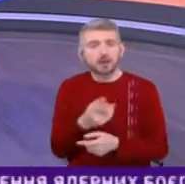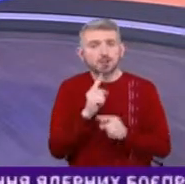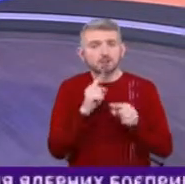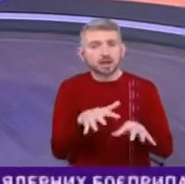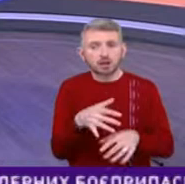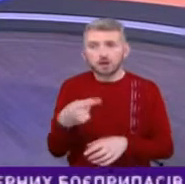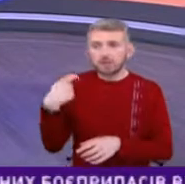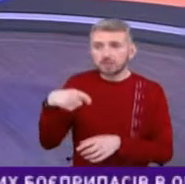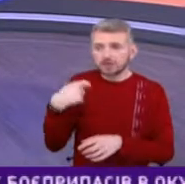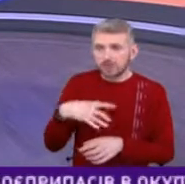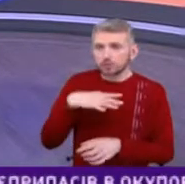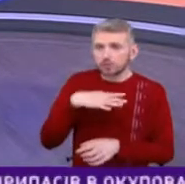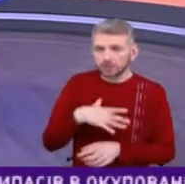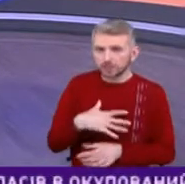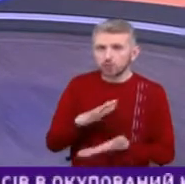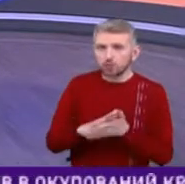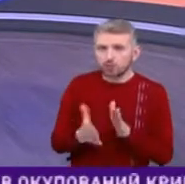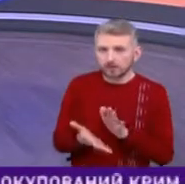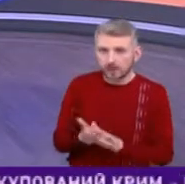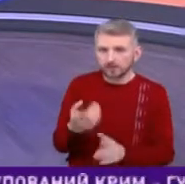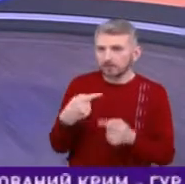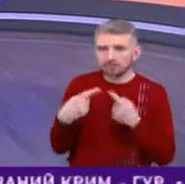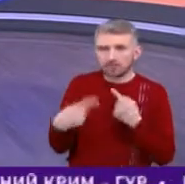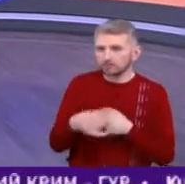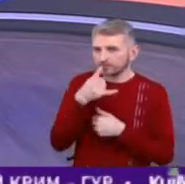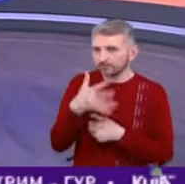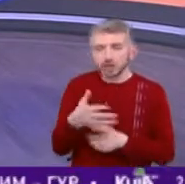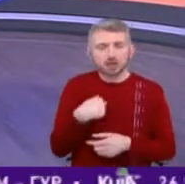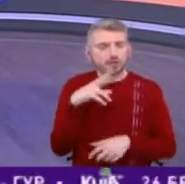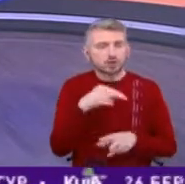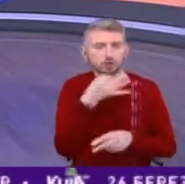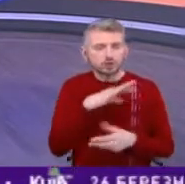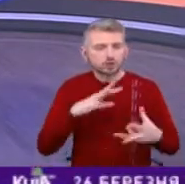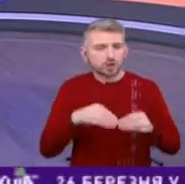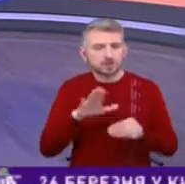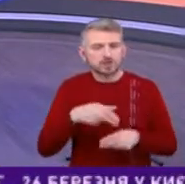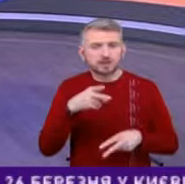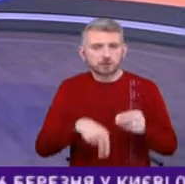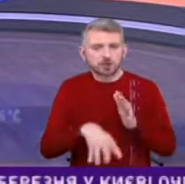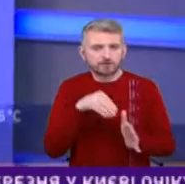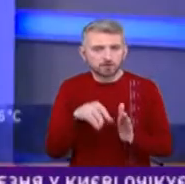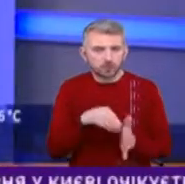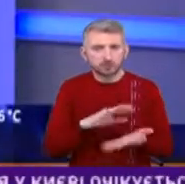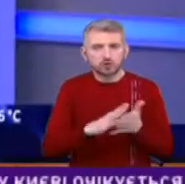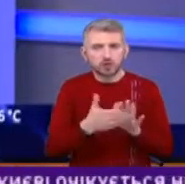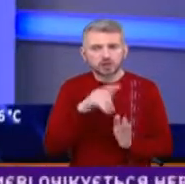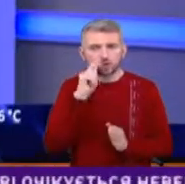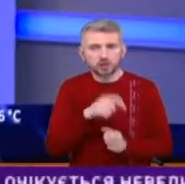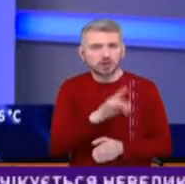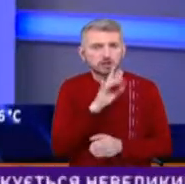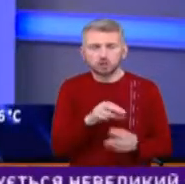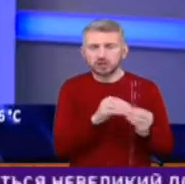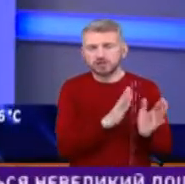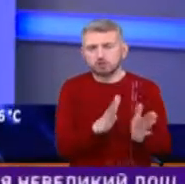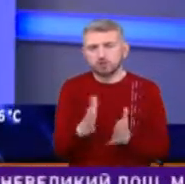що президент ну, доведеться ну, домовлятися інакше ж ніяк. Я вважаю, що в будь-якому результаті після завершення виборів ситуація в Україні не стане